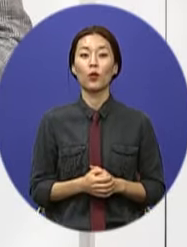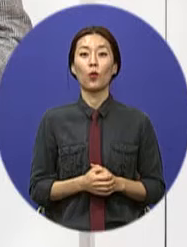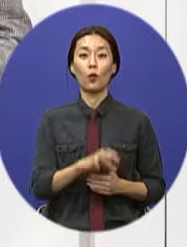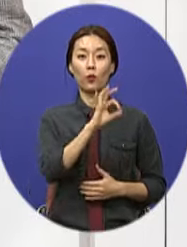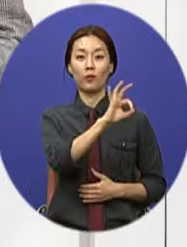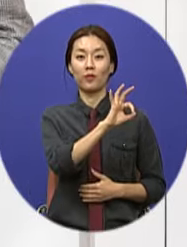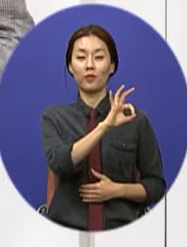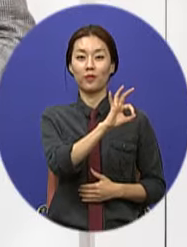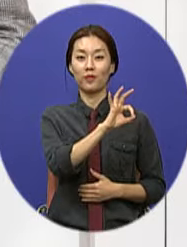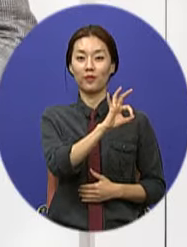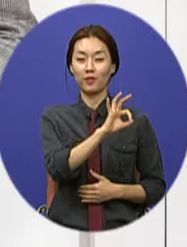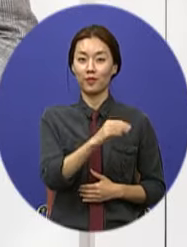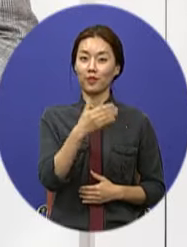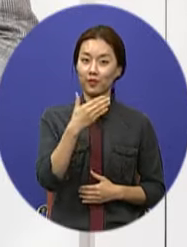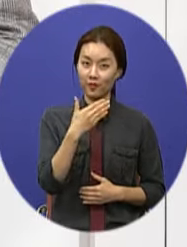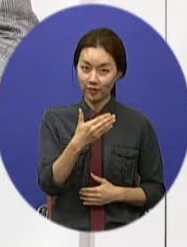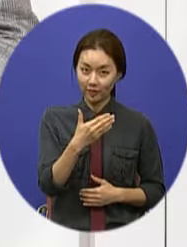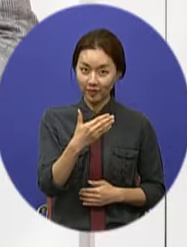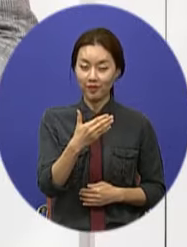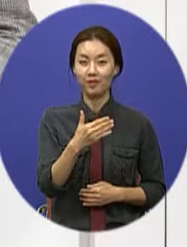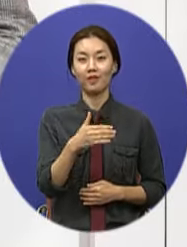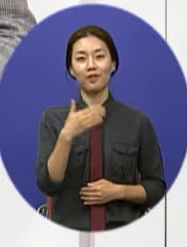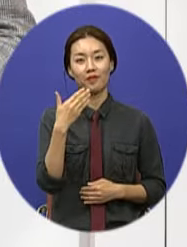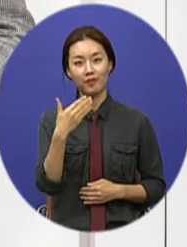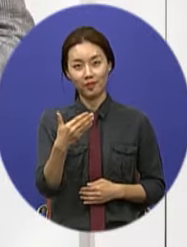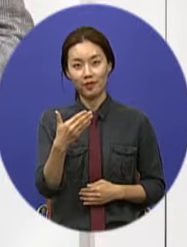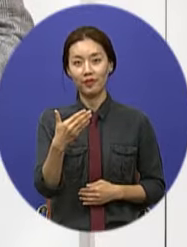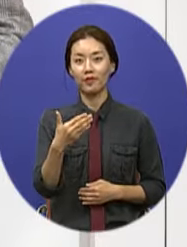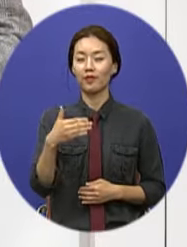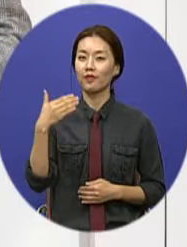음정. 10점 만점. 9점. 9점. 가사.